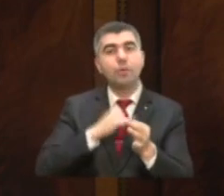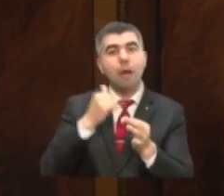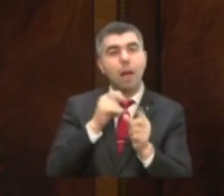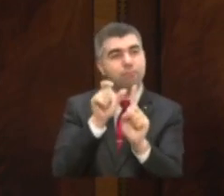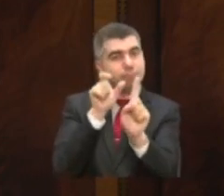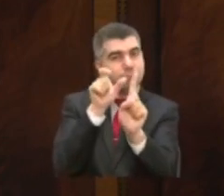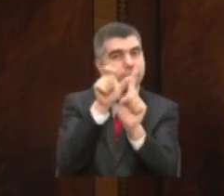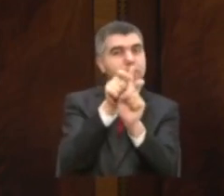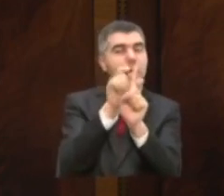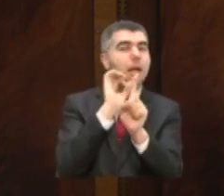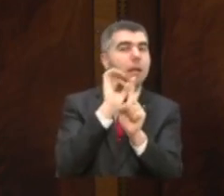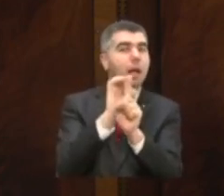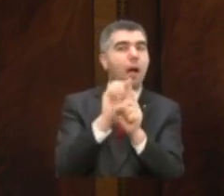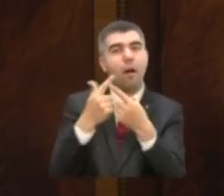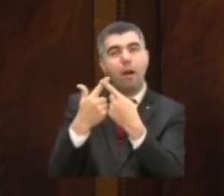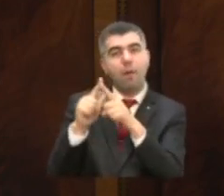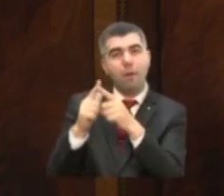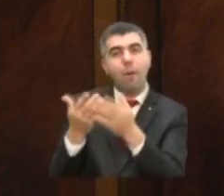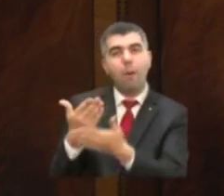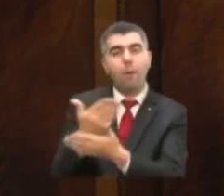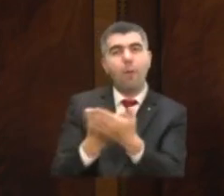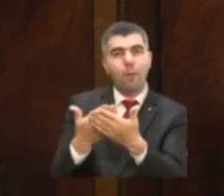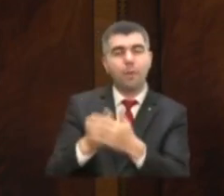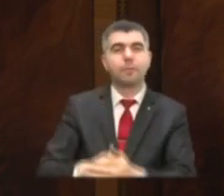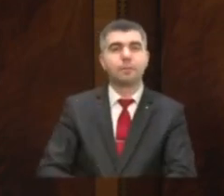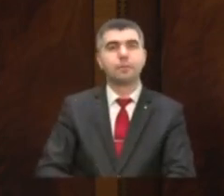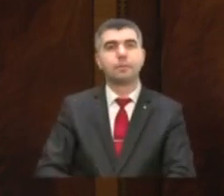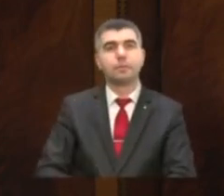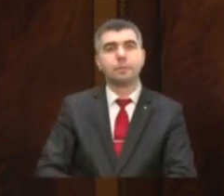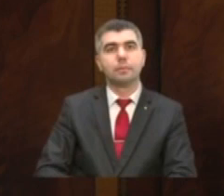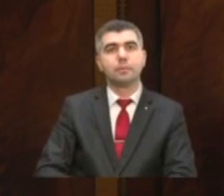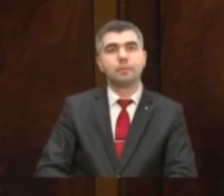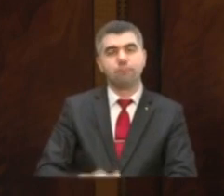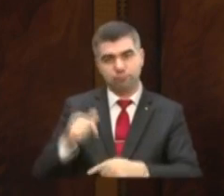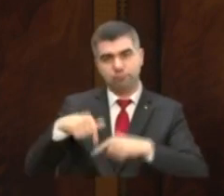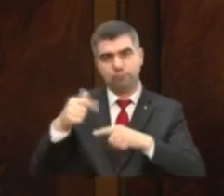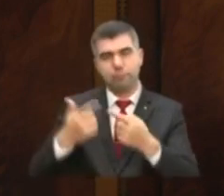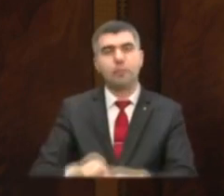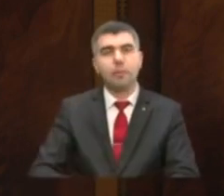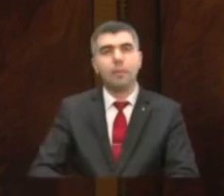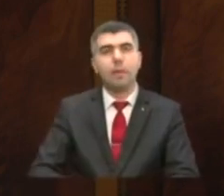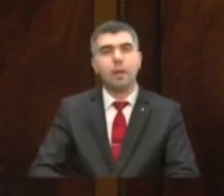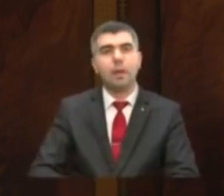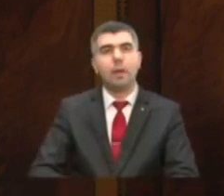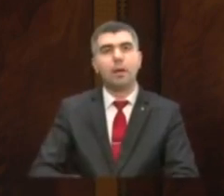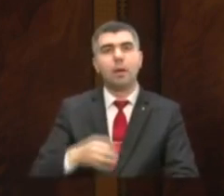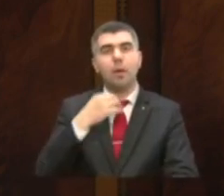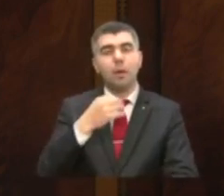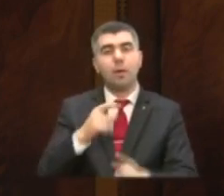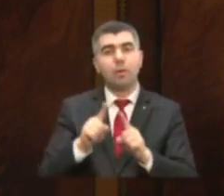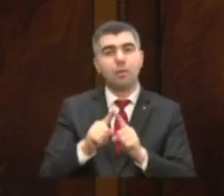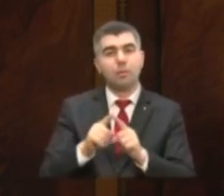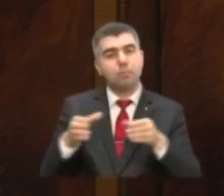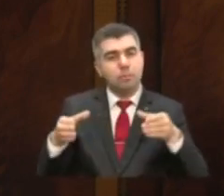الضروري لهذه الفئة من الشباب وهي فئة مهمة. وفي هذا الإطار فقد قررت تشكيل لجنة